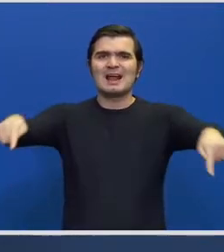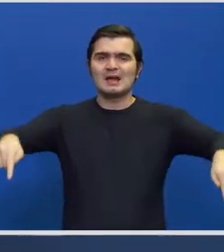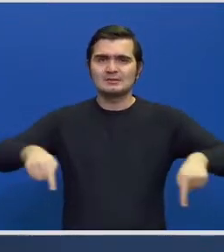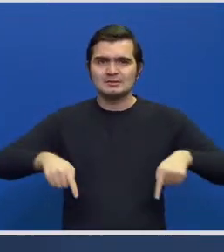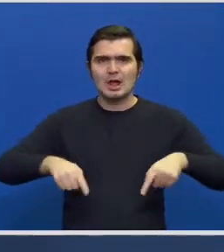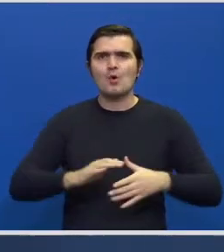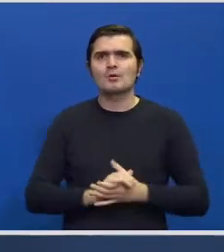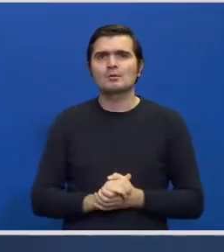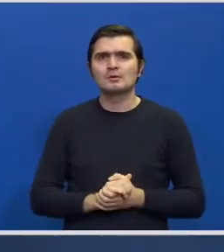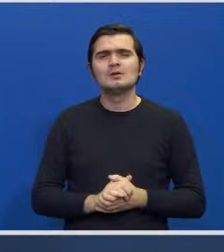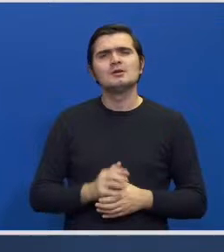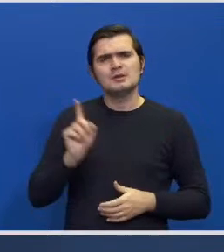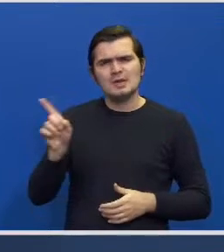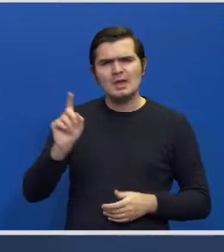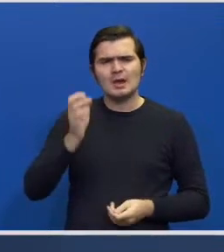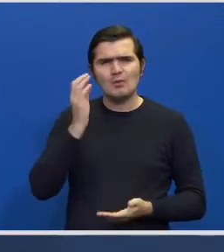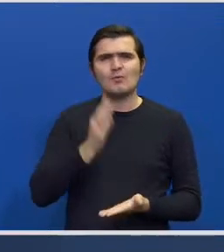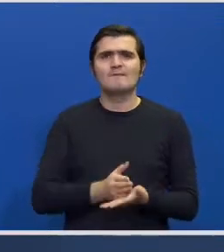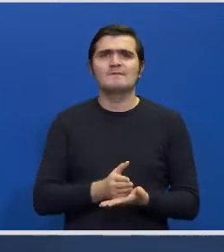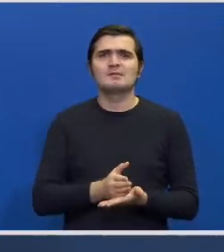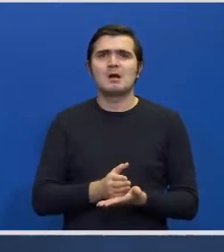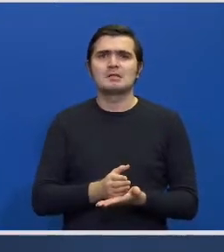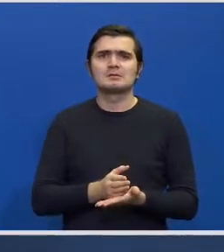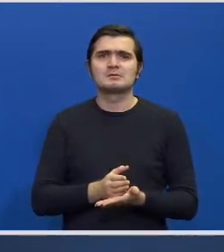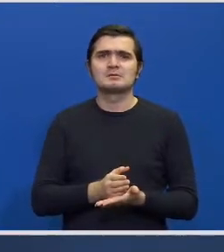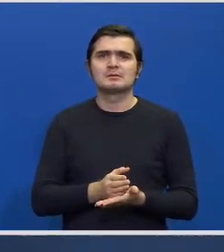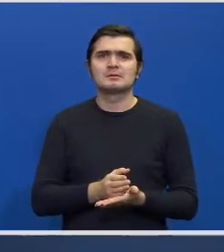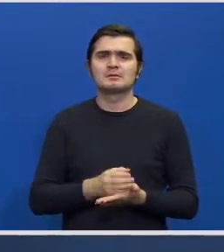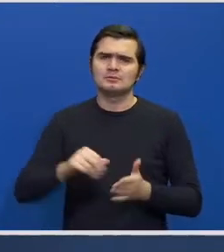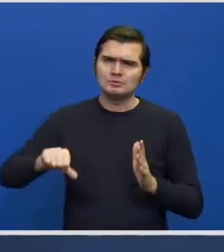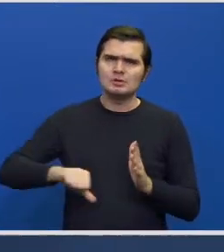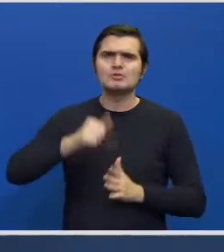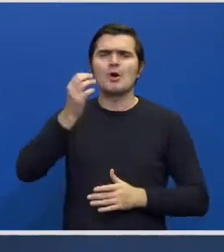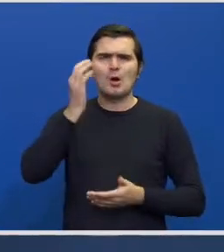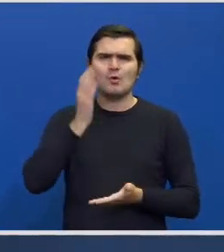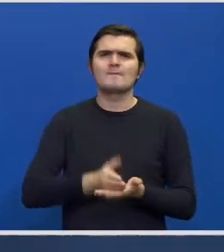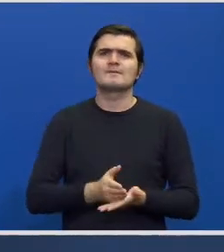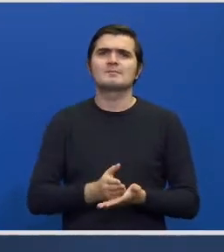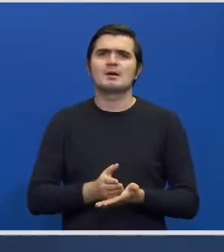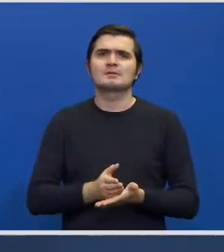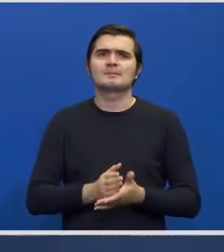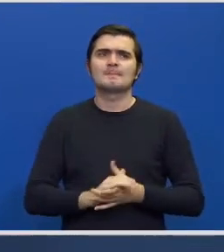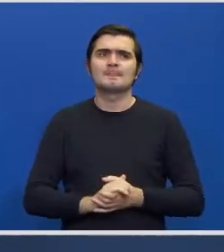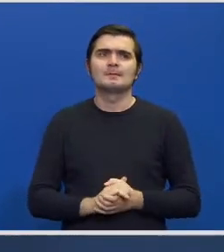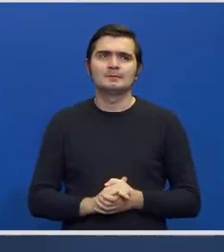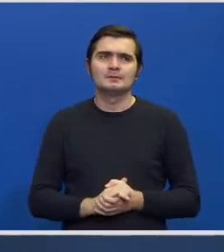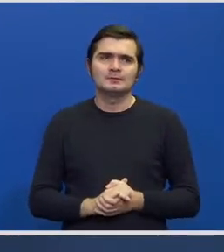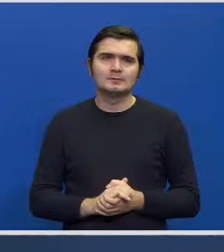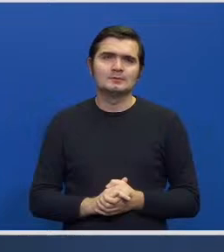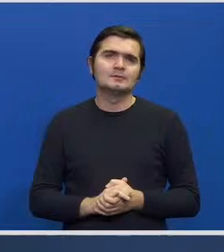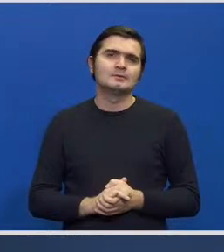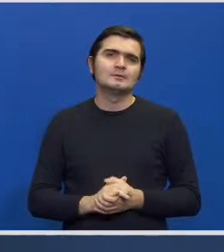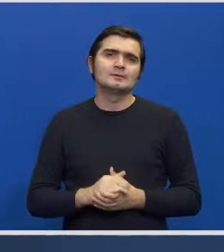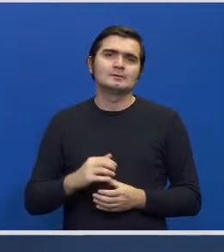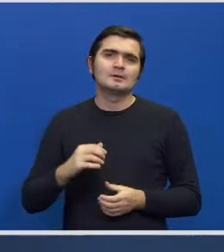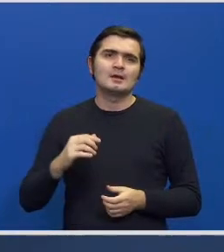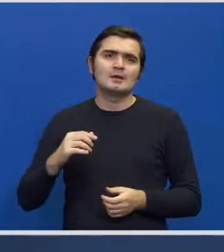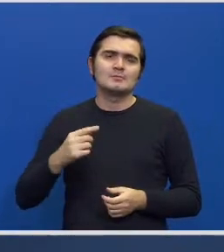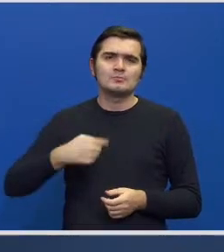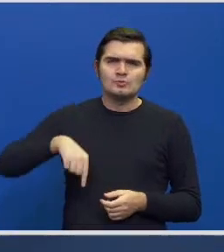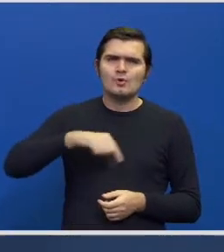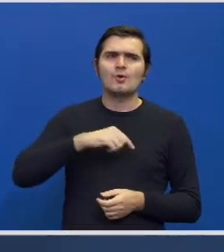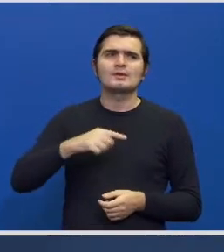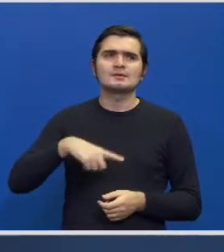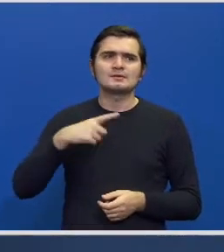securitatea granițelor, au confirmat, dacă mai era necesar, încă o dată că